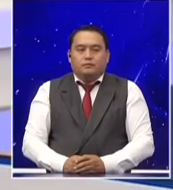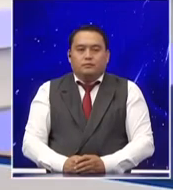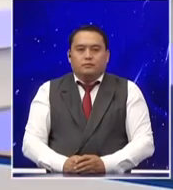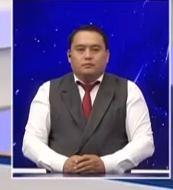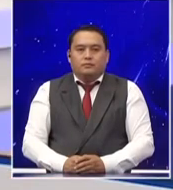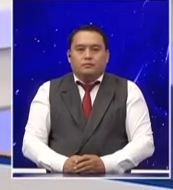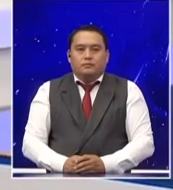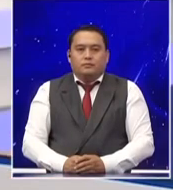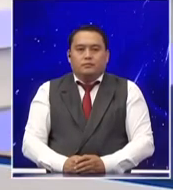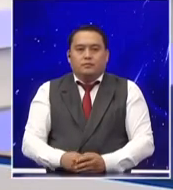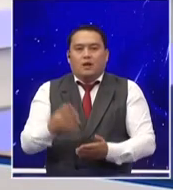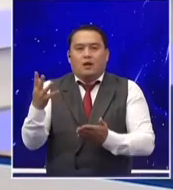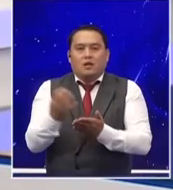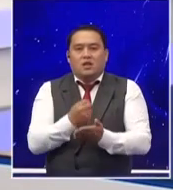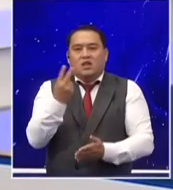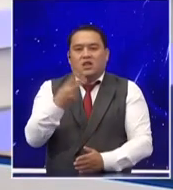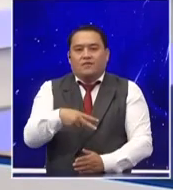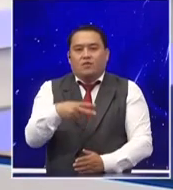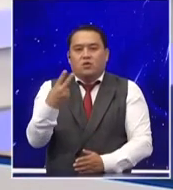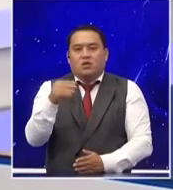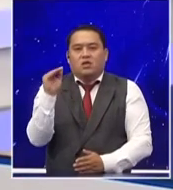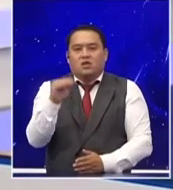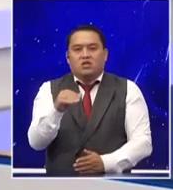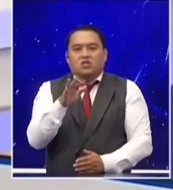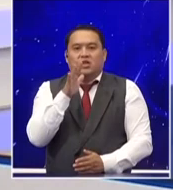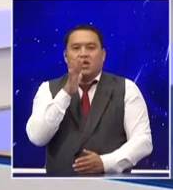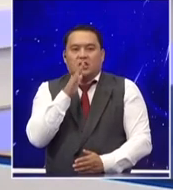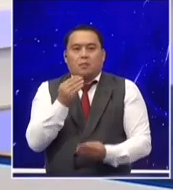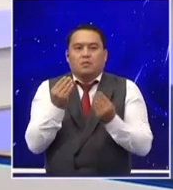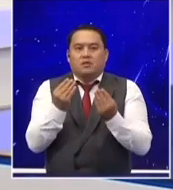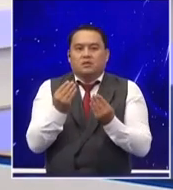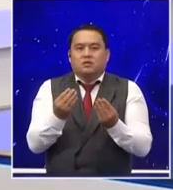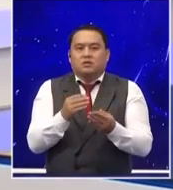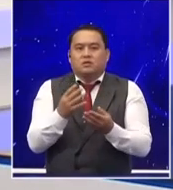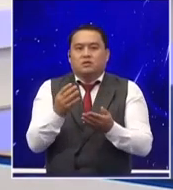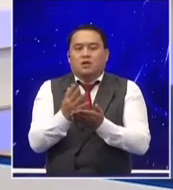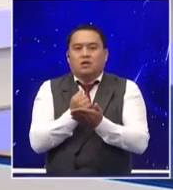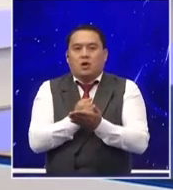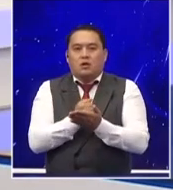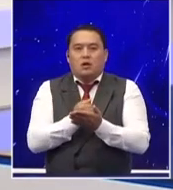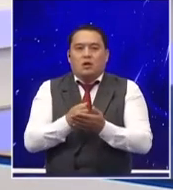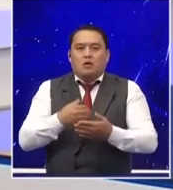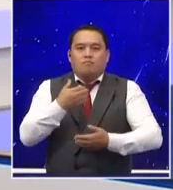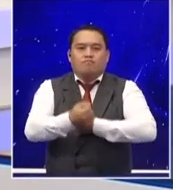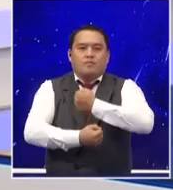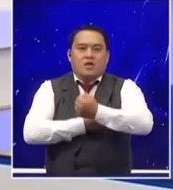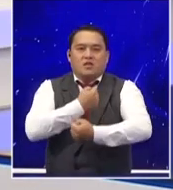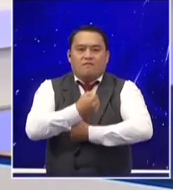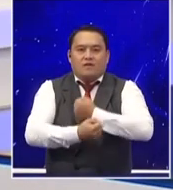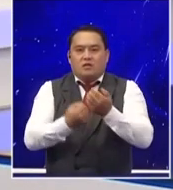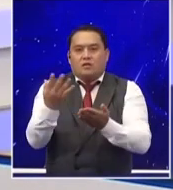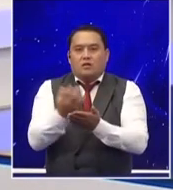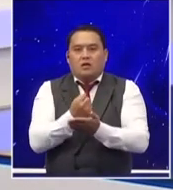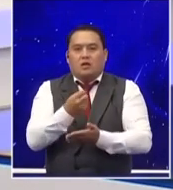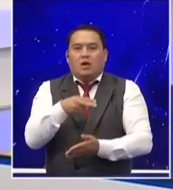этой находки не менее двадцати двух тысяч лет прекрасно сохранившуюся тушу пещерного медведя ледникового периода нашли